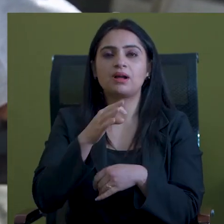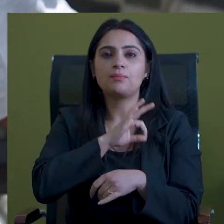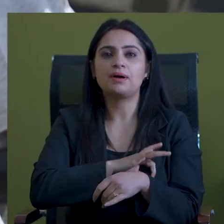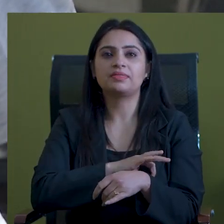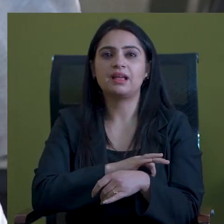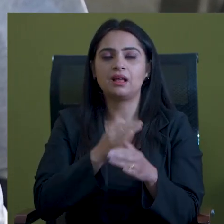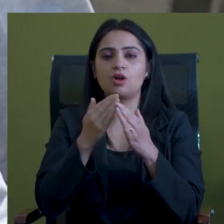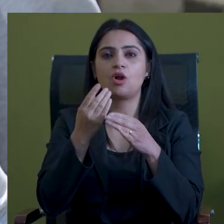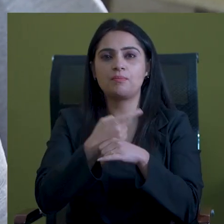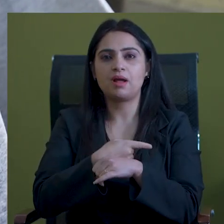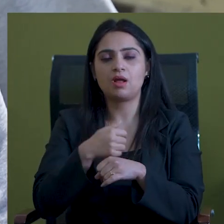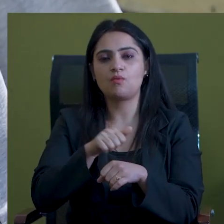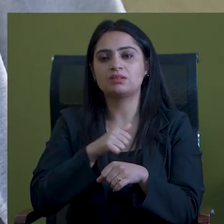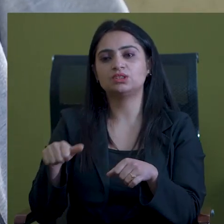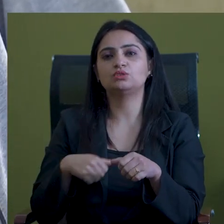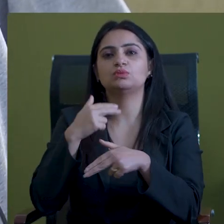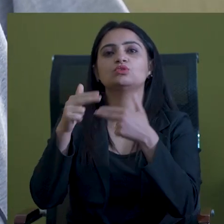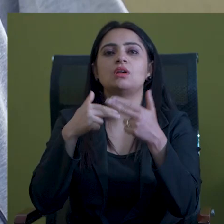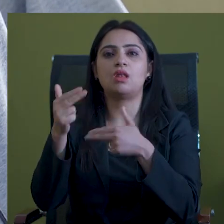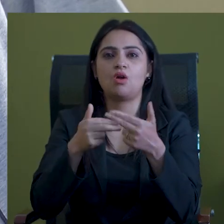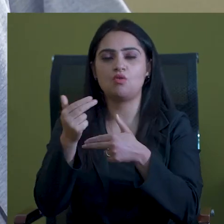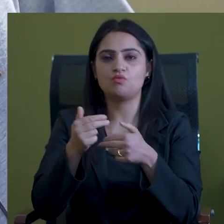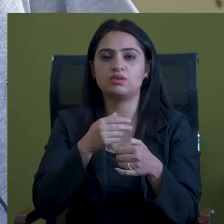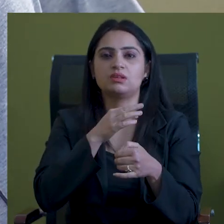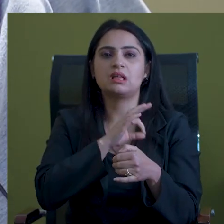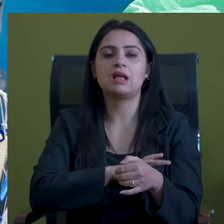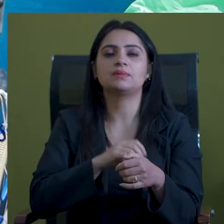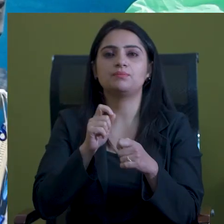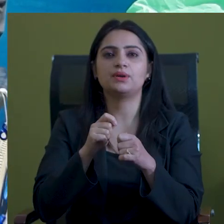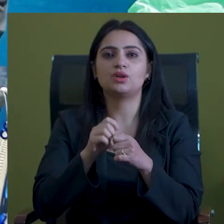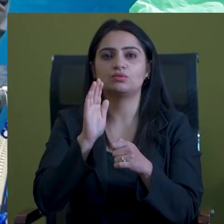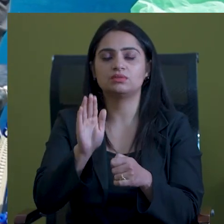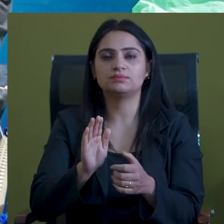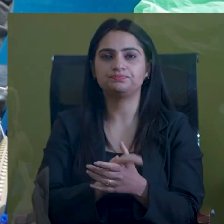र घर भाड़ा उनको जीबन निर्बहागर ने आयसोत भाएको छात।